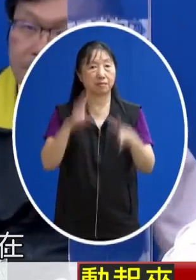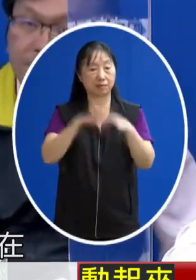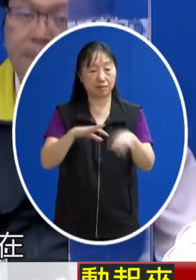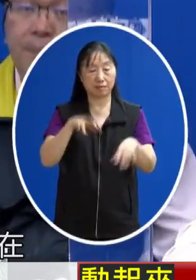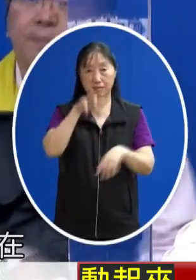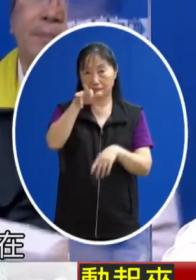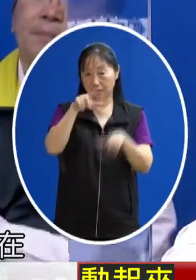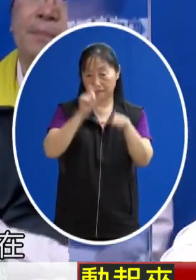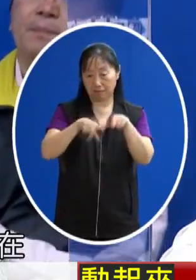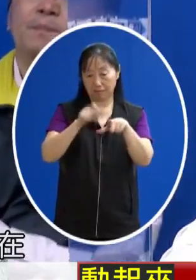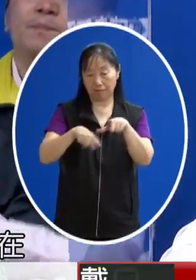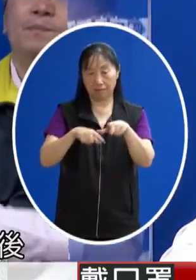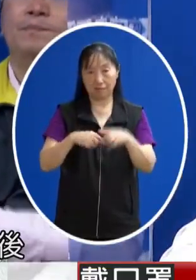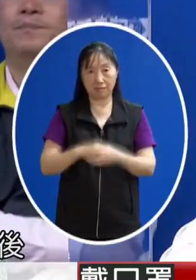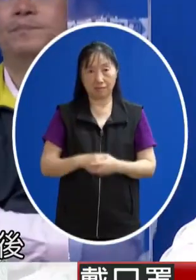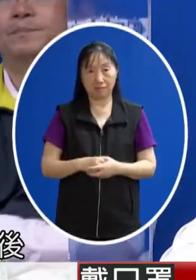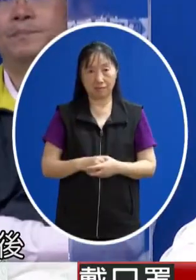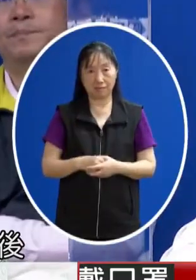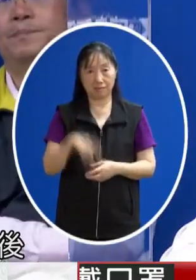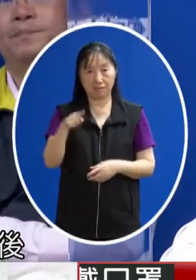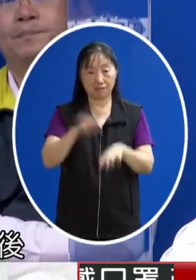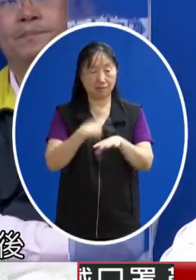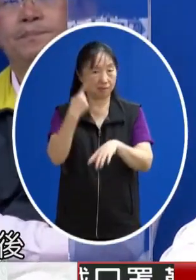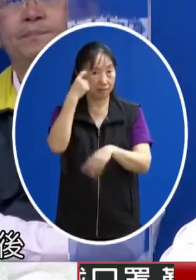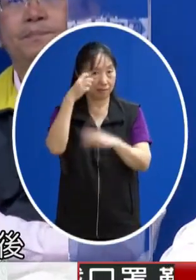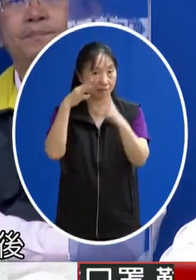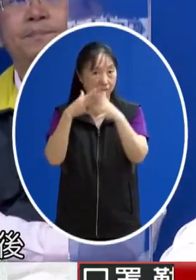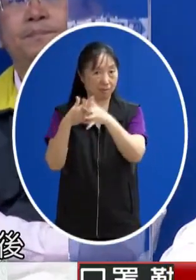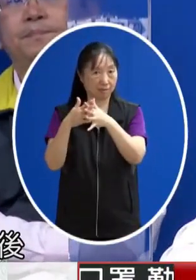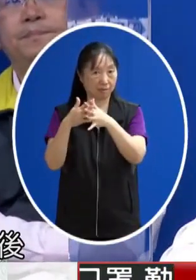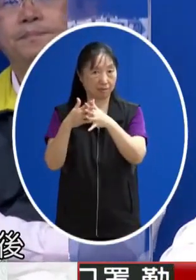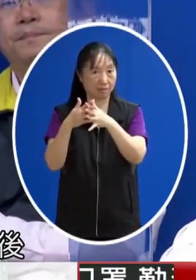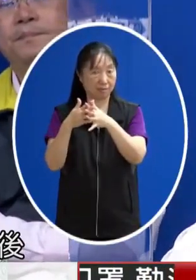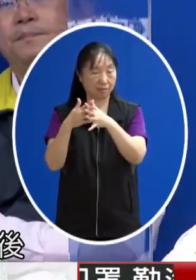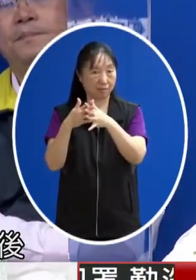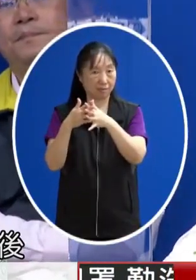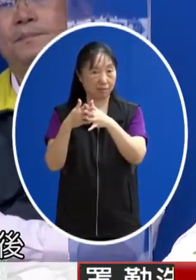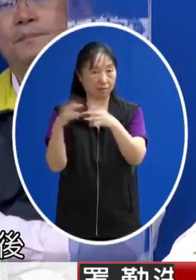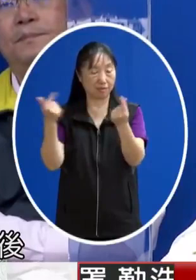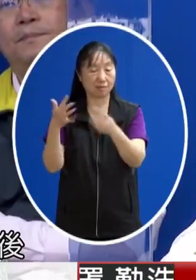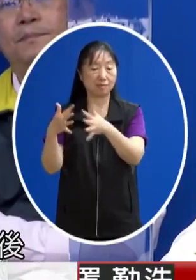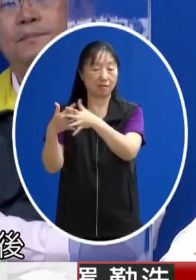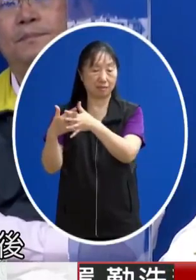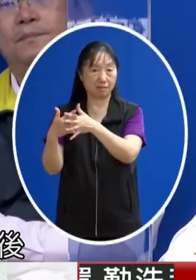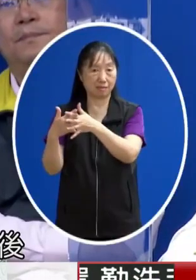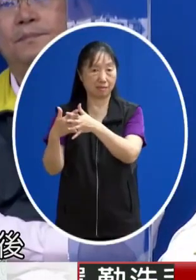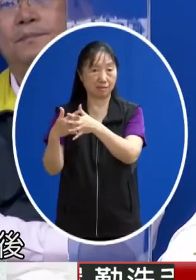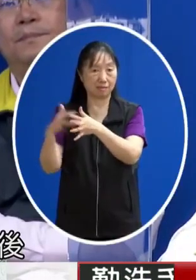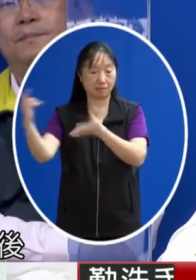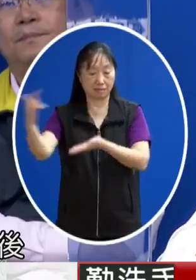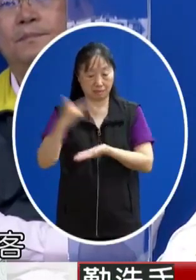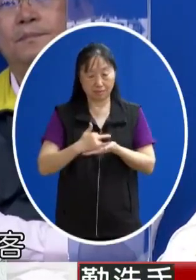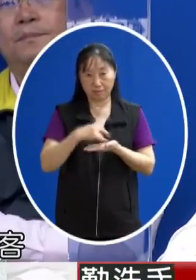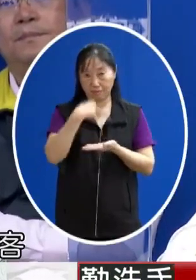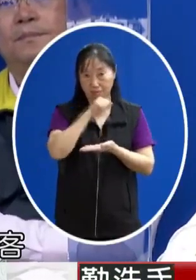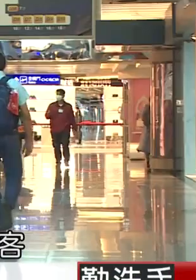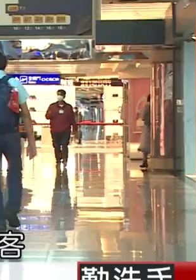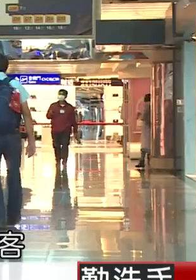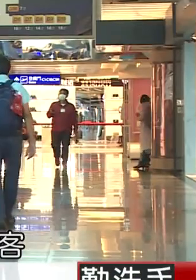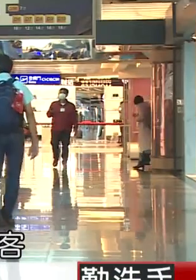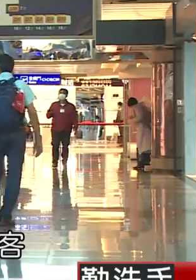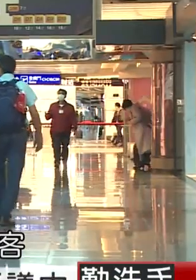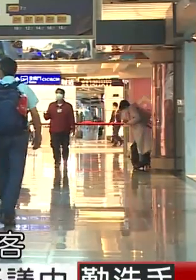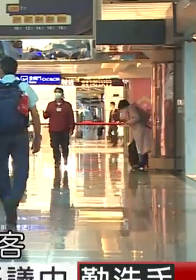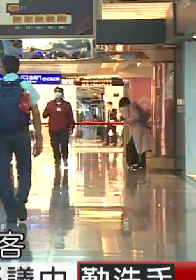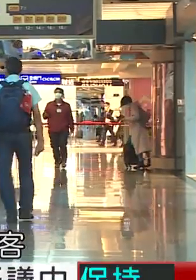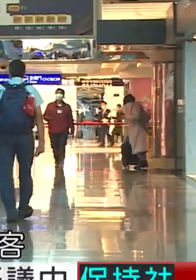空公司其实在从欧美这个从美国美洲的部分到台湾之后，会有很多东